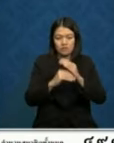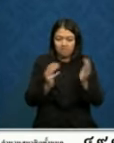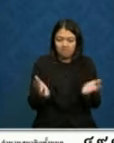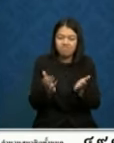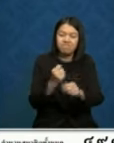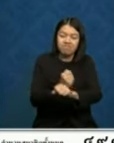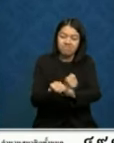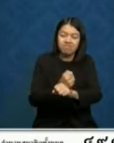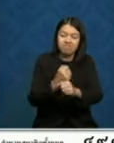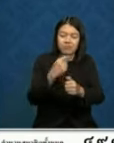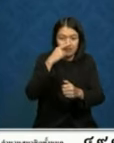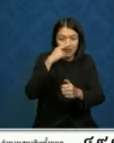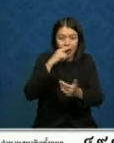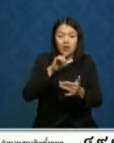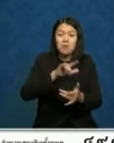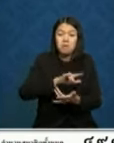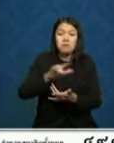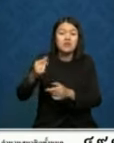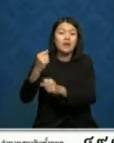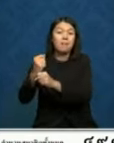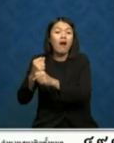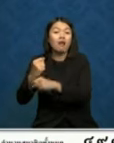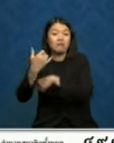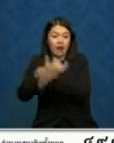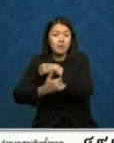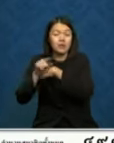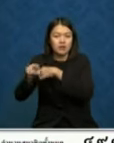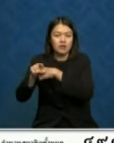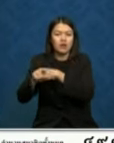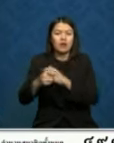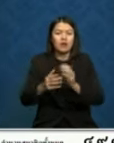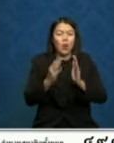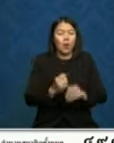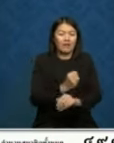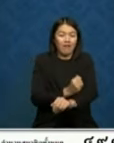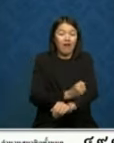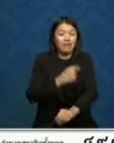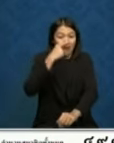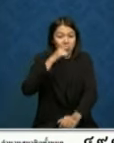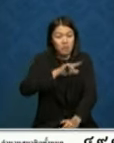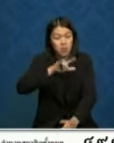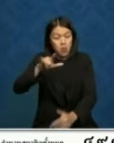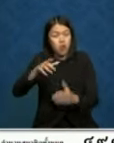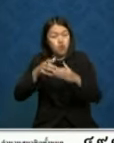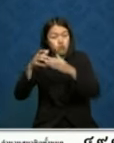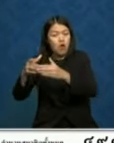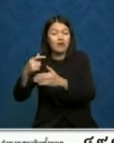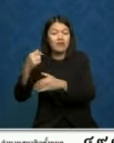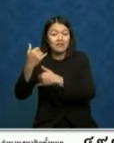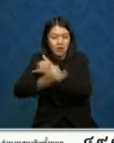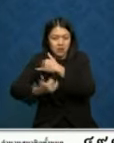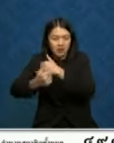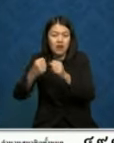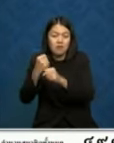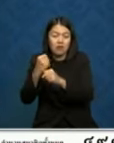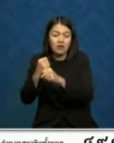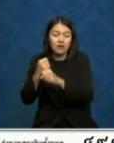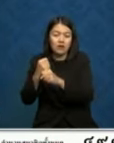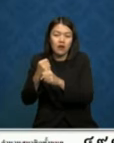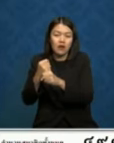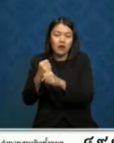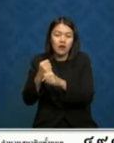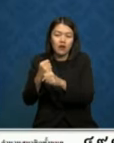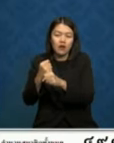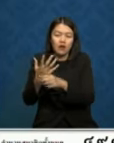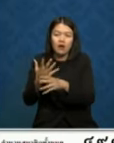งานไทยไปทำงานต่างประเทศท่านประธานครับซึ่งโครงการผลักดันแรงงานไทยไปทำงานต่างประเทศเนี่ยครับก็มีความชัดเจนครับว่าจะนำแรงงานไทยไปทำงานที่ซา